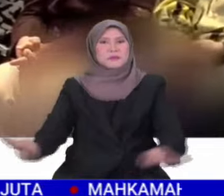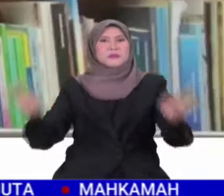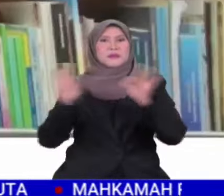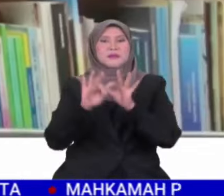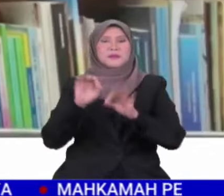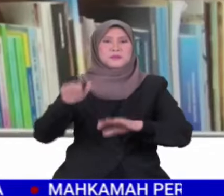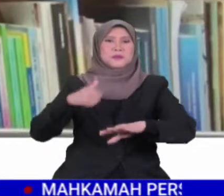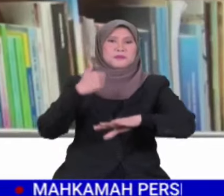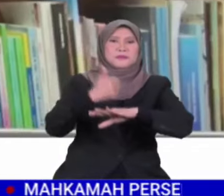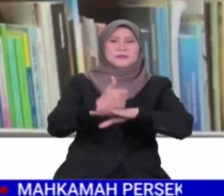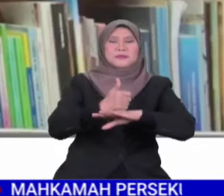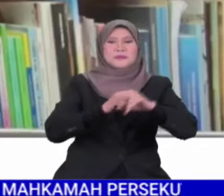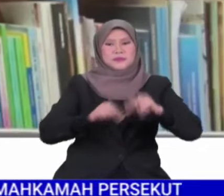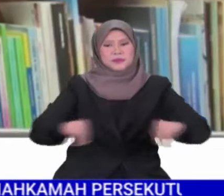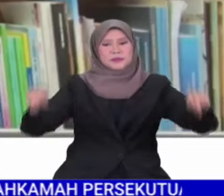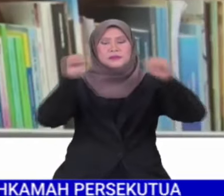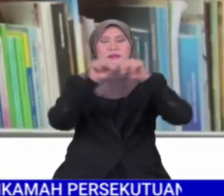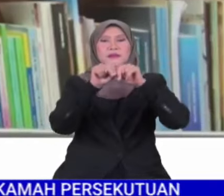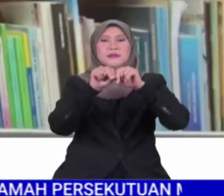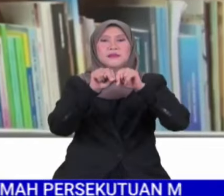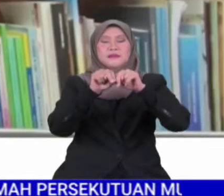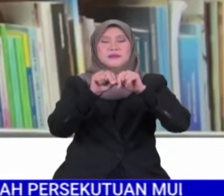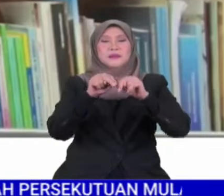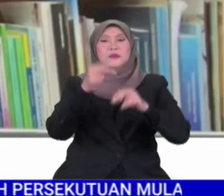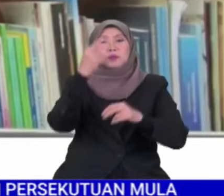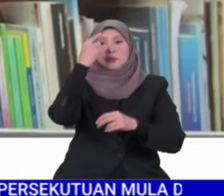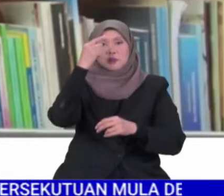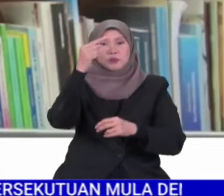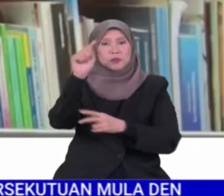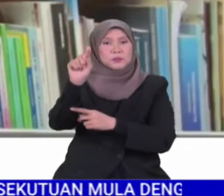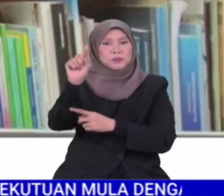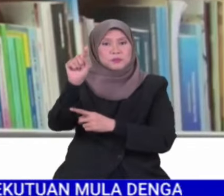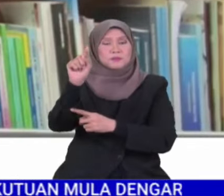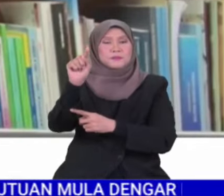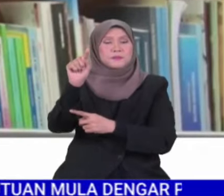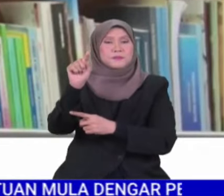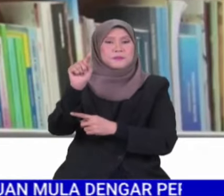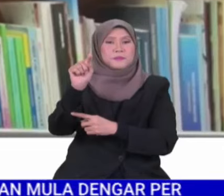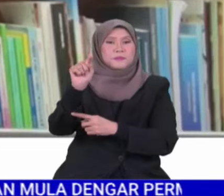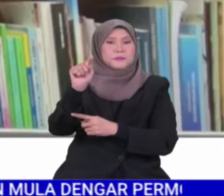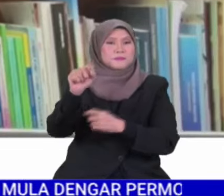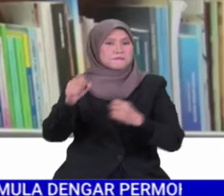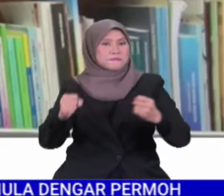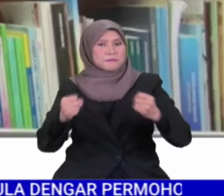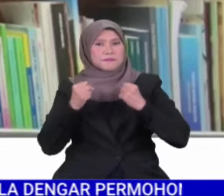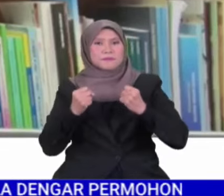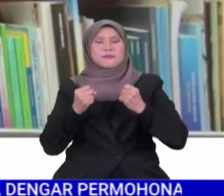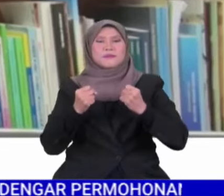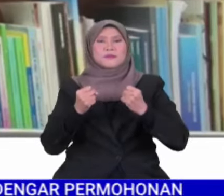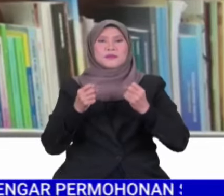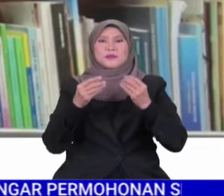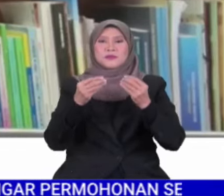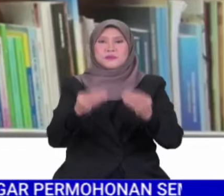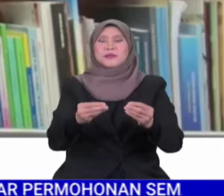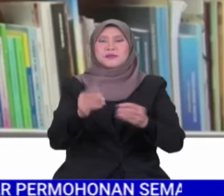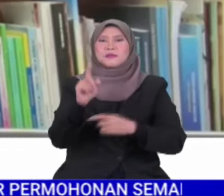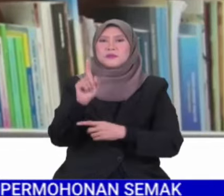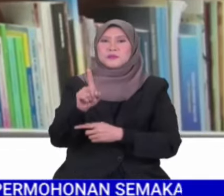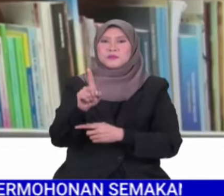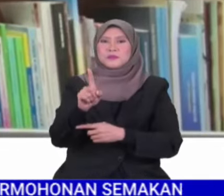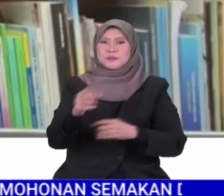membina nilai-nilai yang memberikan suluhan kepada nilai yang memperkukuhkan, memberikan